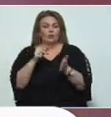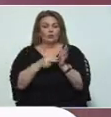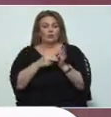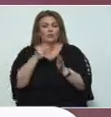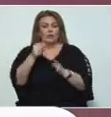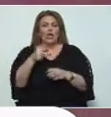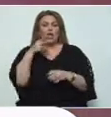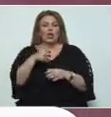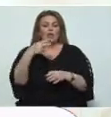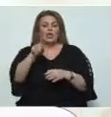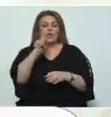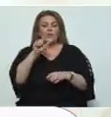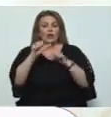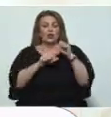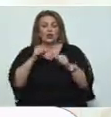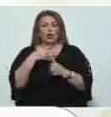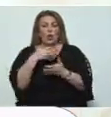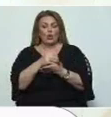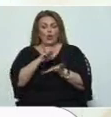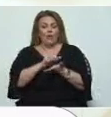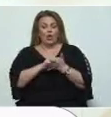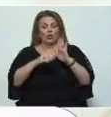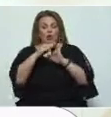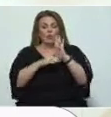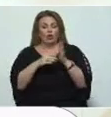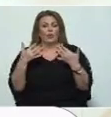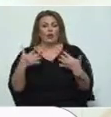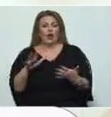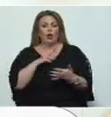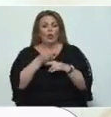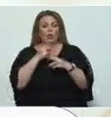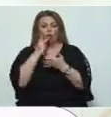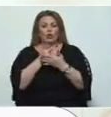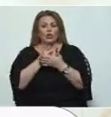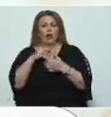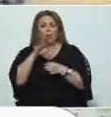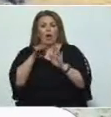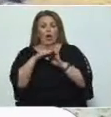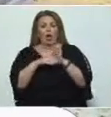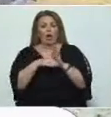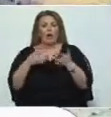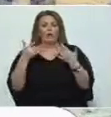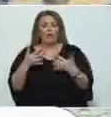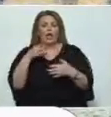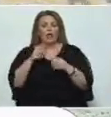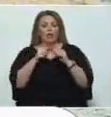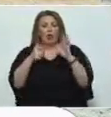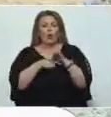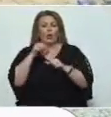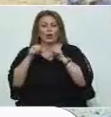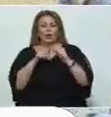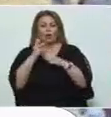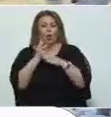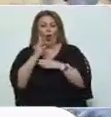2021-ci ildə 16 mindən çox şəxs özünə məşğulluq proqramına cəlb edilib. Bu göstərici proqramın icrasına başlanıldığı 2017-ci illə müqayisədə 14